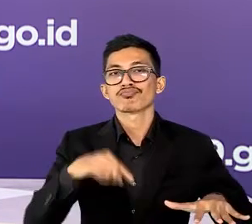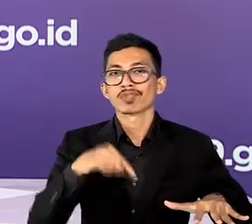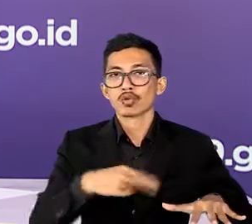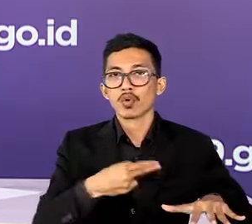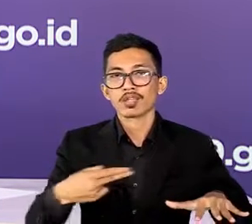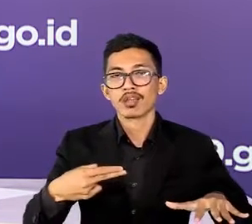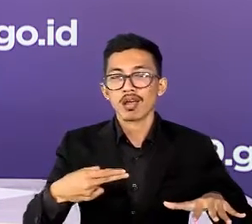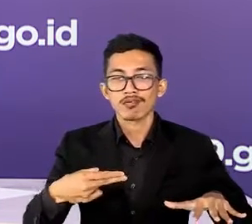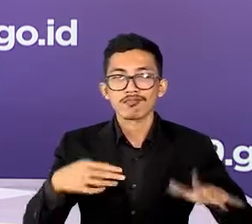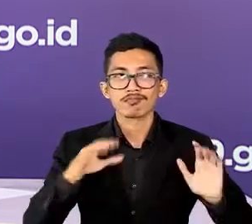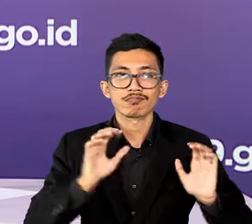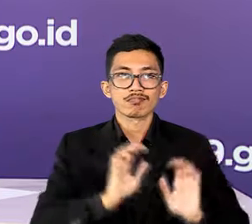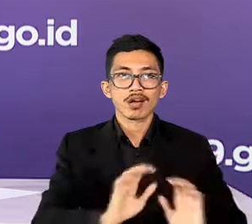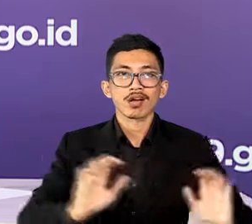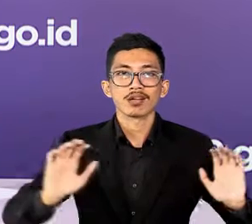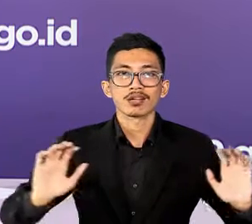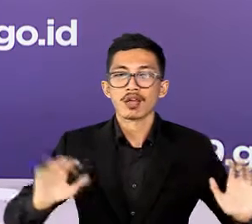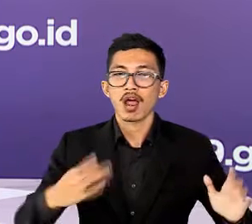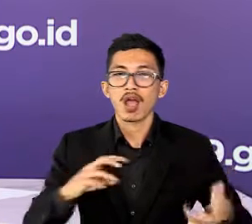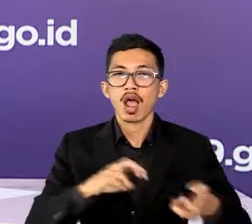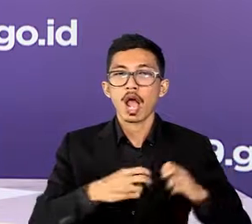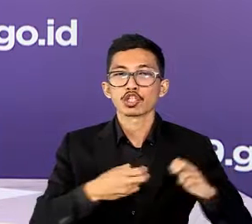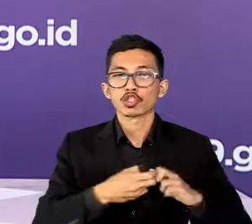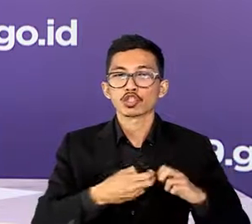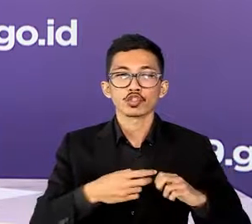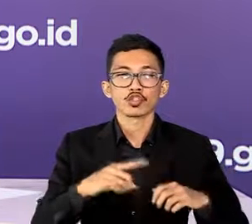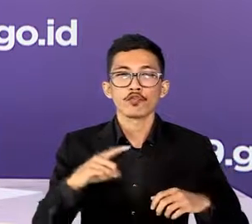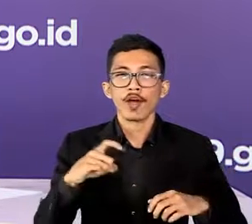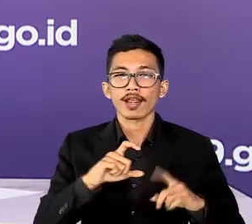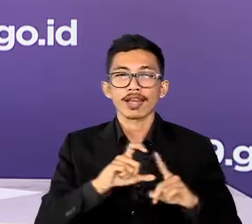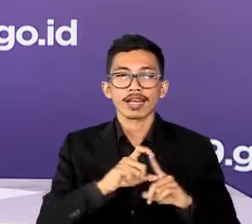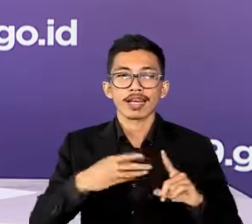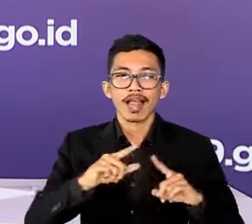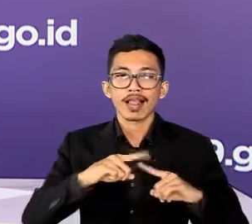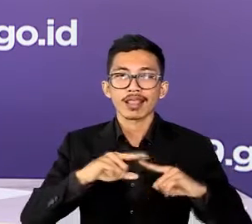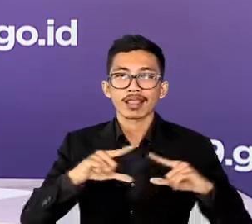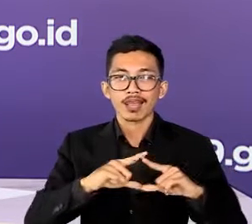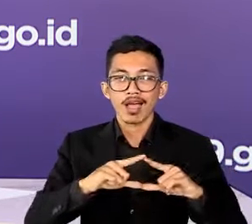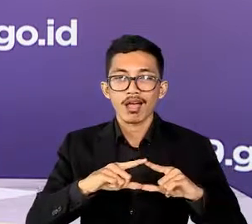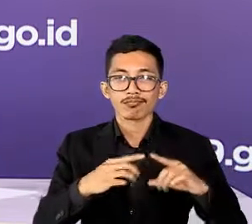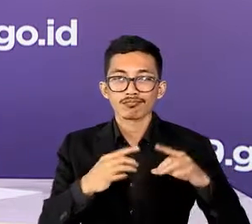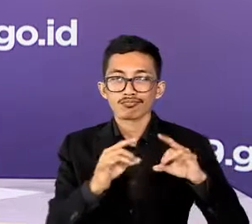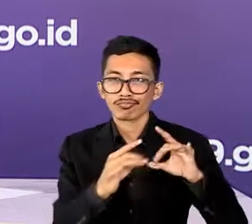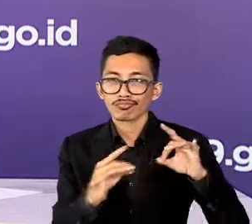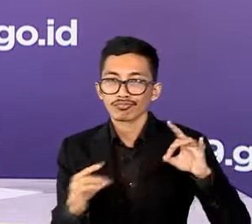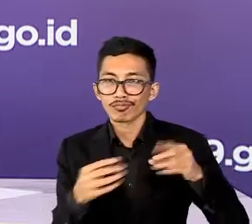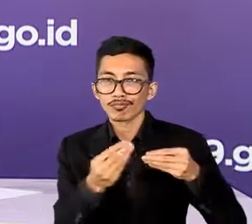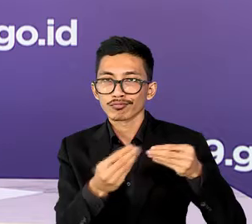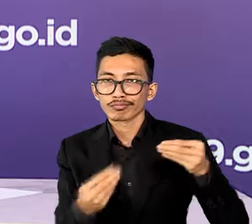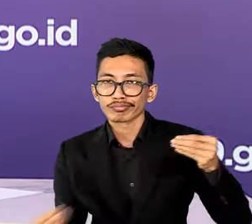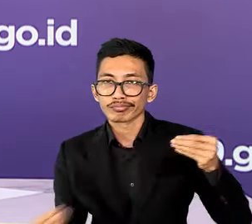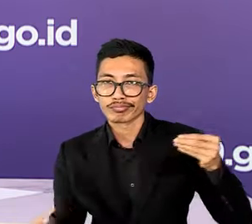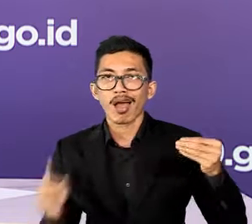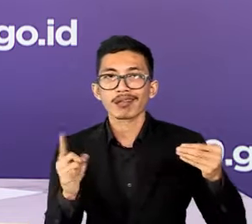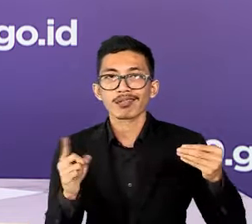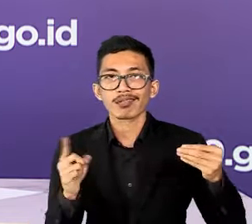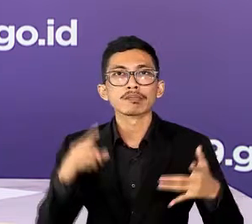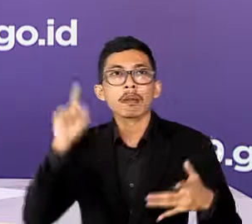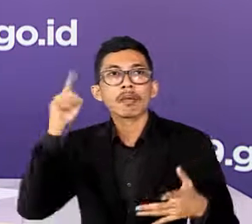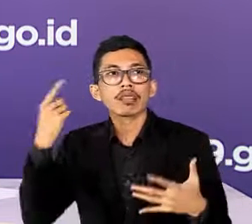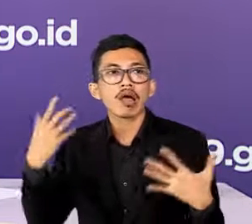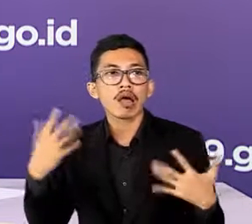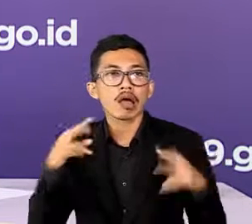saat ini di Indonesia sudah ditemukan sejumlah kasus turunan varian Delta yaitu Delta plus Bagaimana skenario pemerintah ya Pak